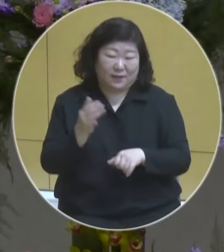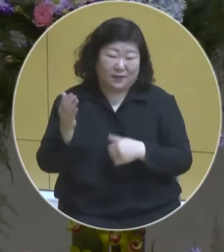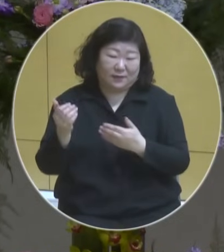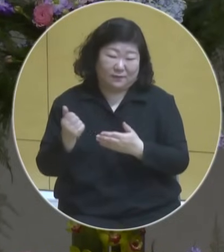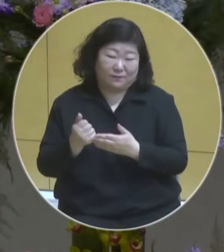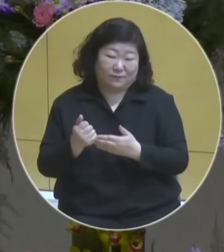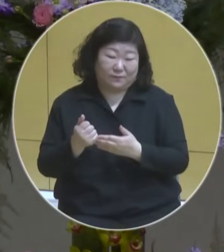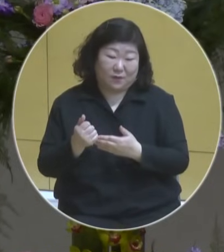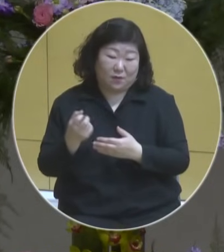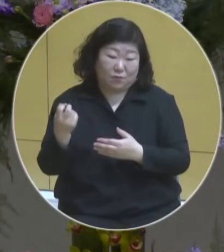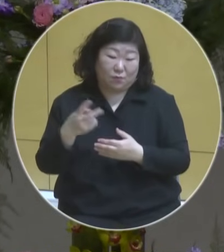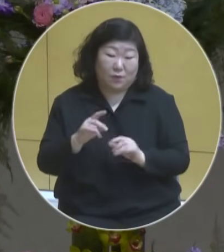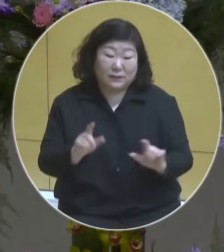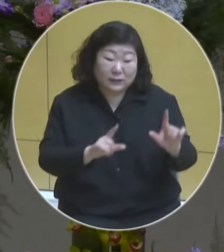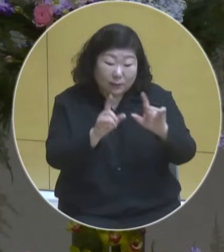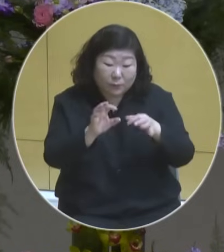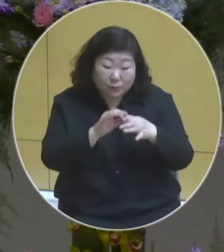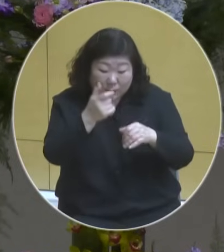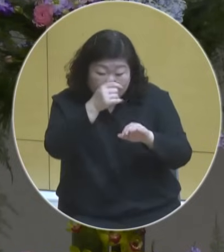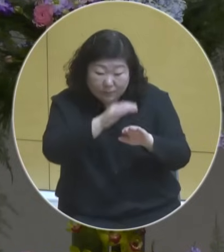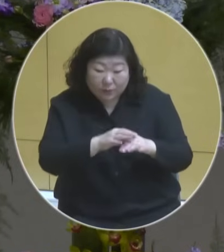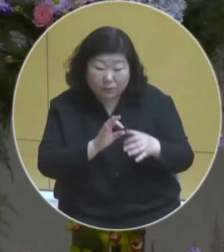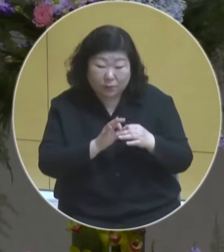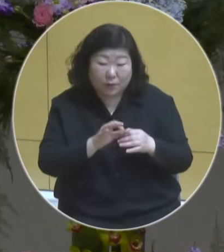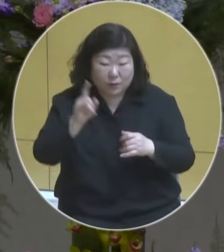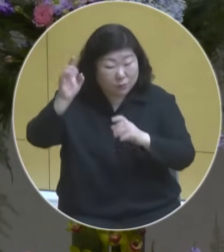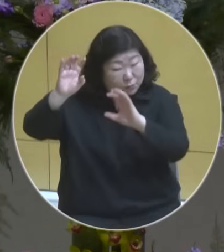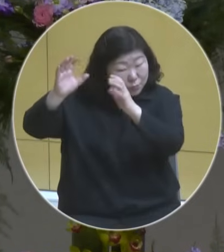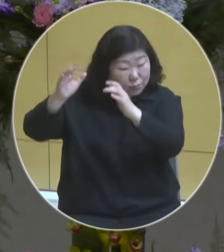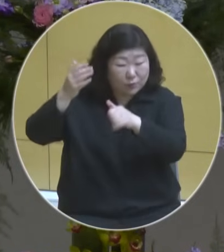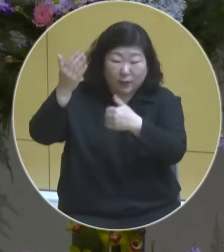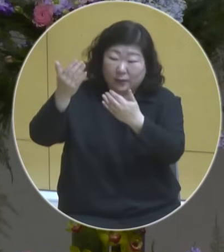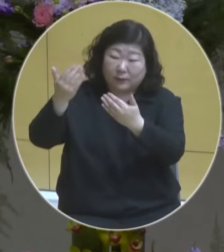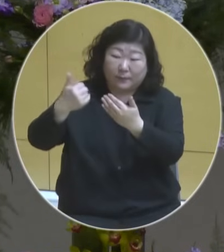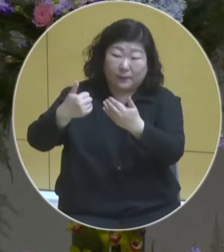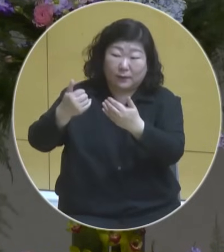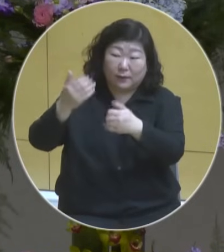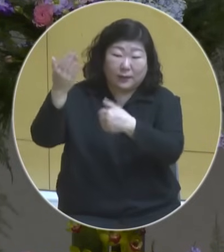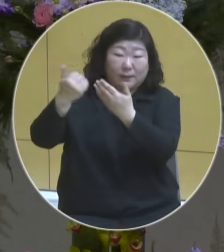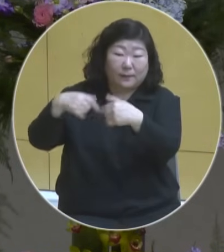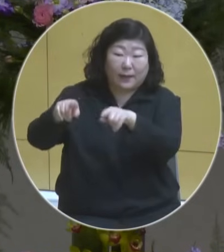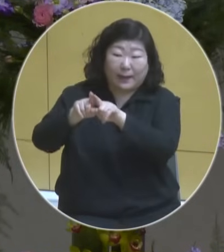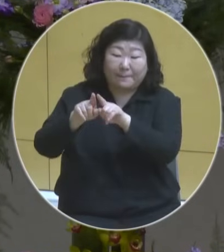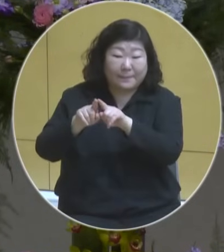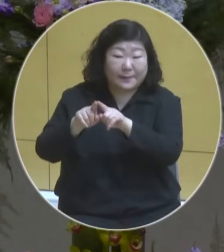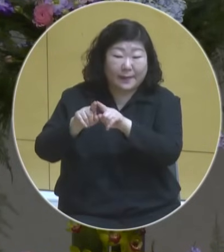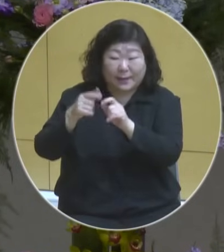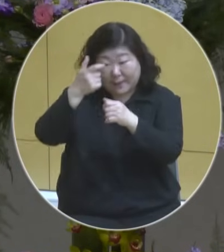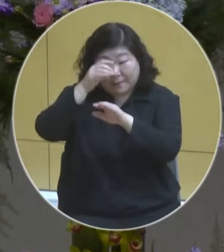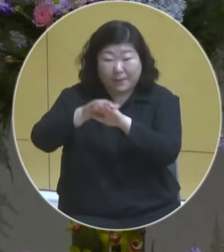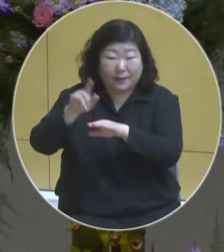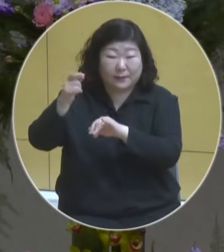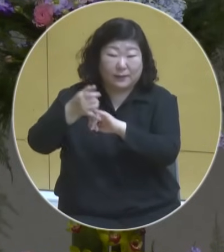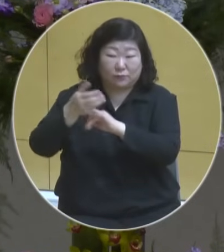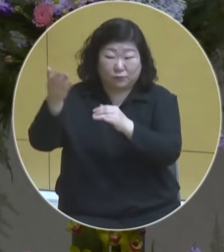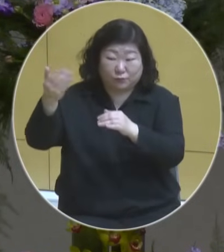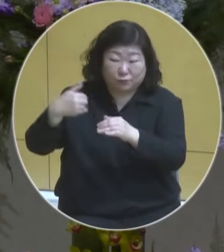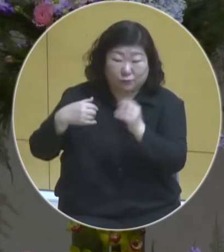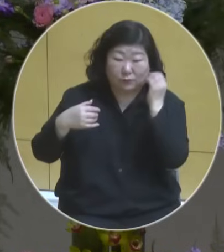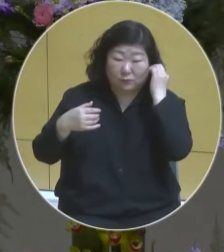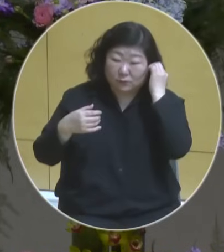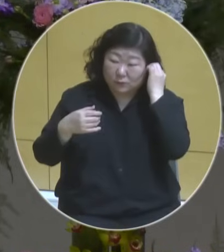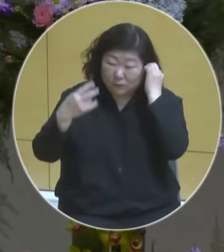삶을 통해이 예배를 통해서 천상에서 하나님과 들를 그 예배를 우리에게 약속으로 주신 그 주님을 바라보고 소망 가운데 이것을